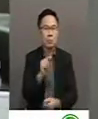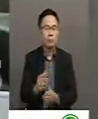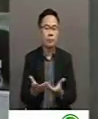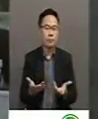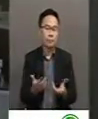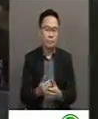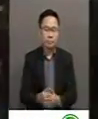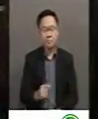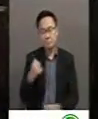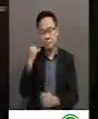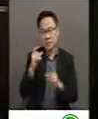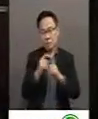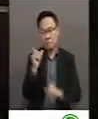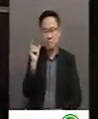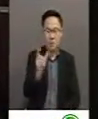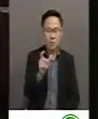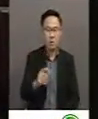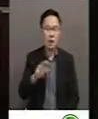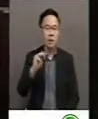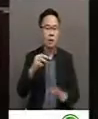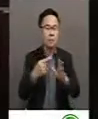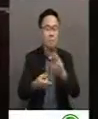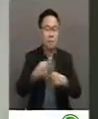วหนังสือเป็นสีแดงตัวโตๆตรงกำแพงบ้านนะ